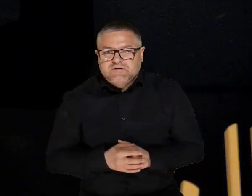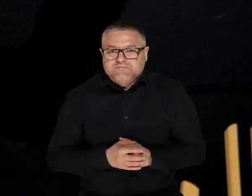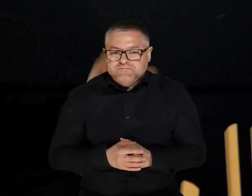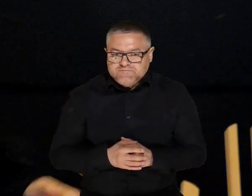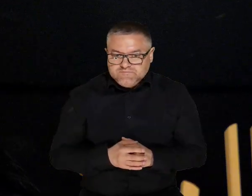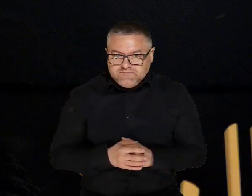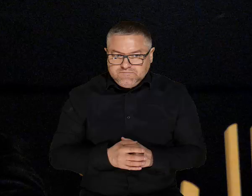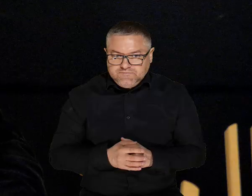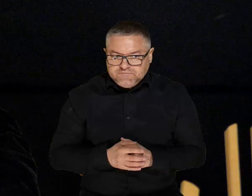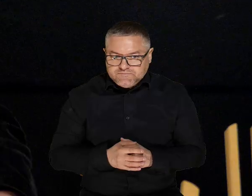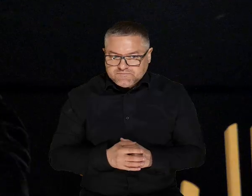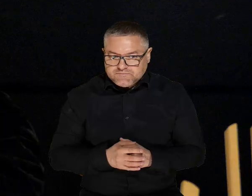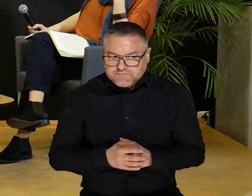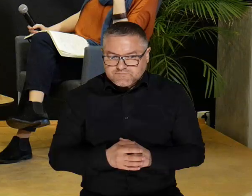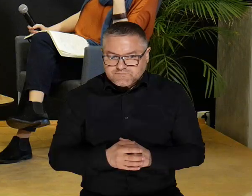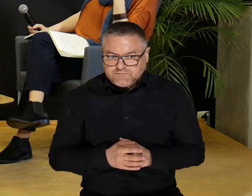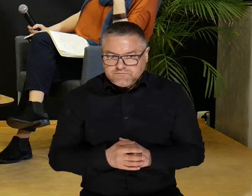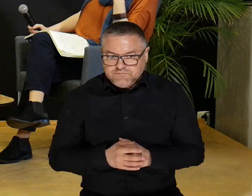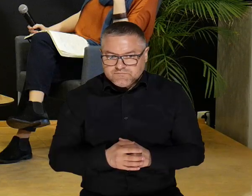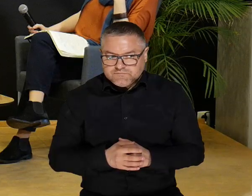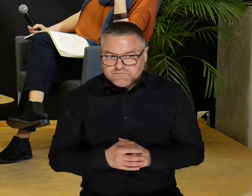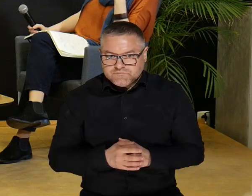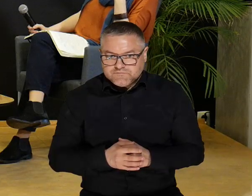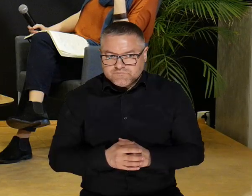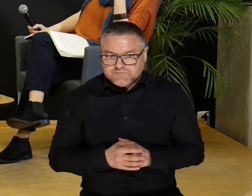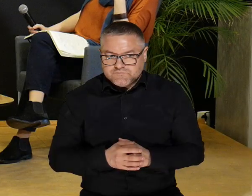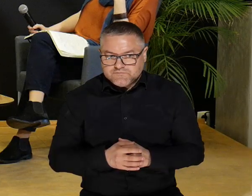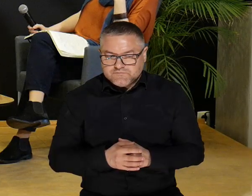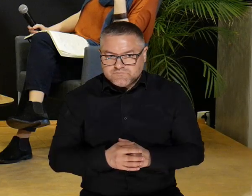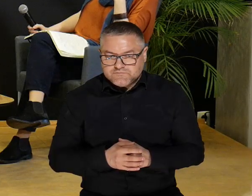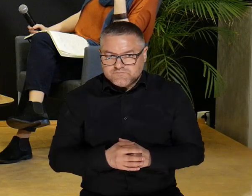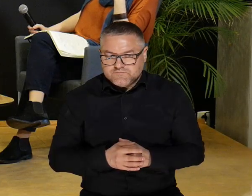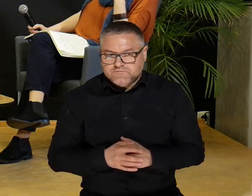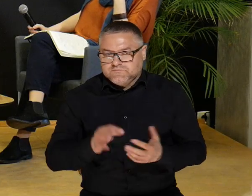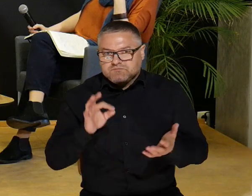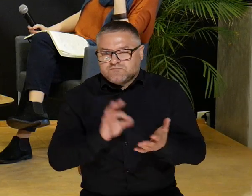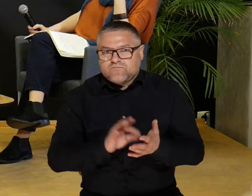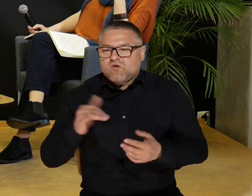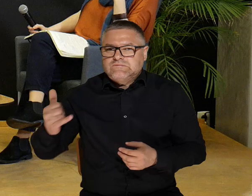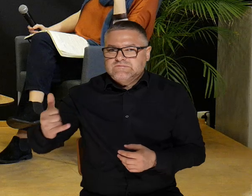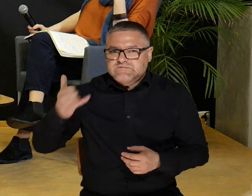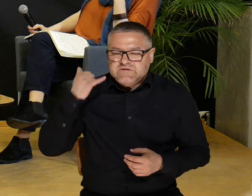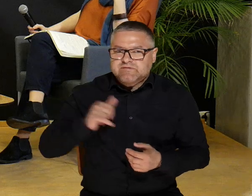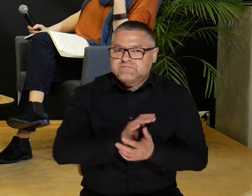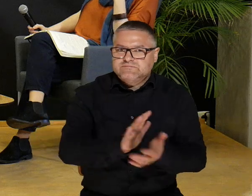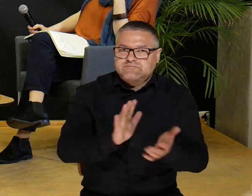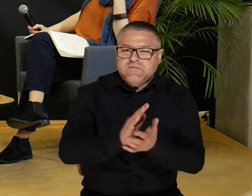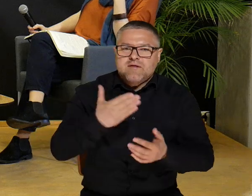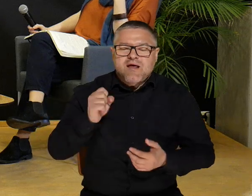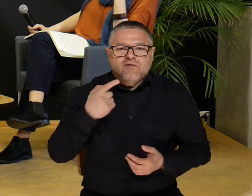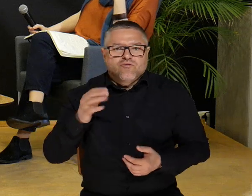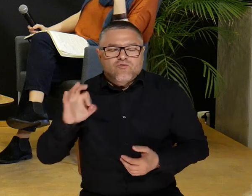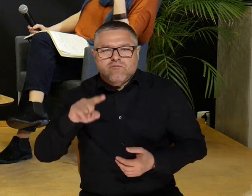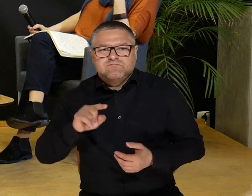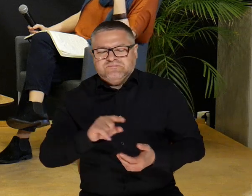w obiegu literatury naukowej. I wtedy zadzwonił do mnie redaktor z wydawnictwa Mando,